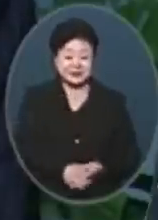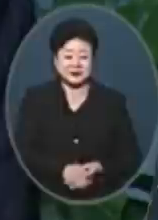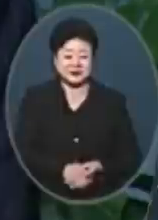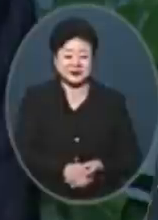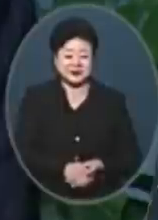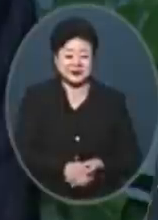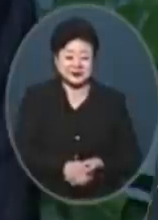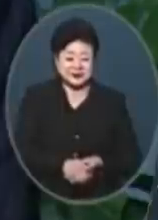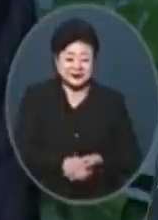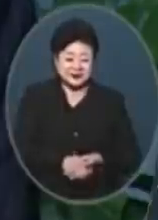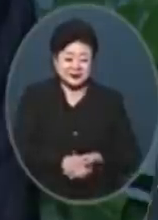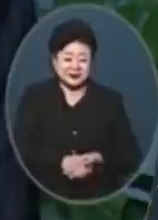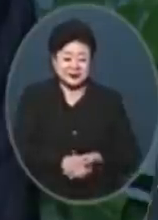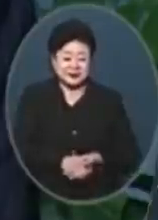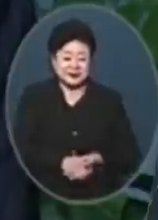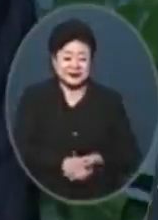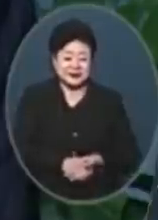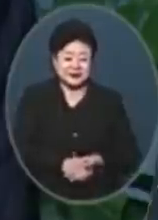보면